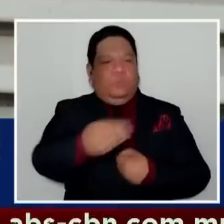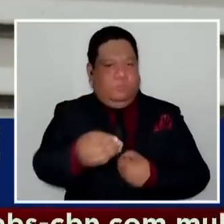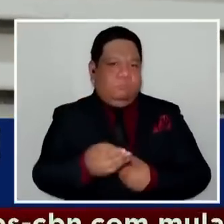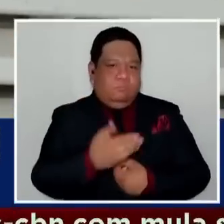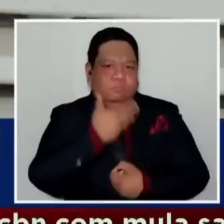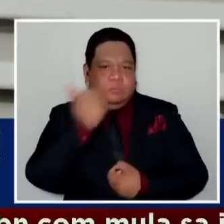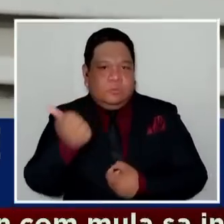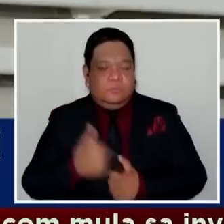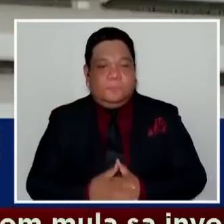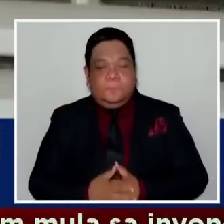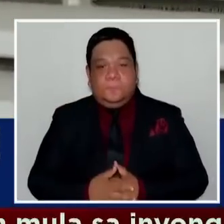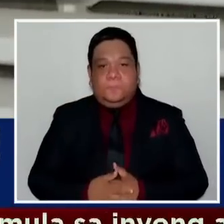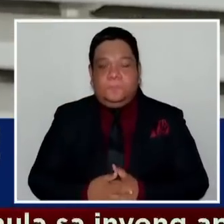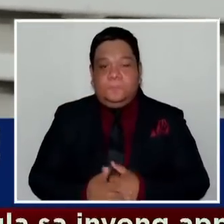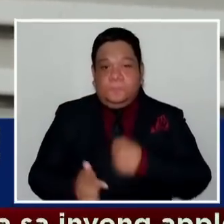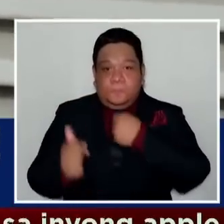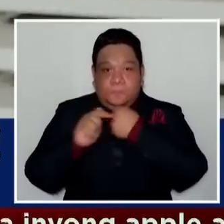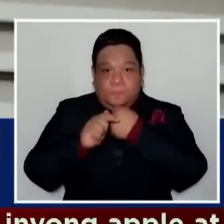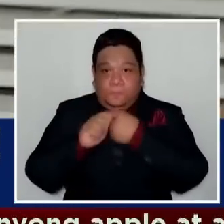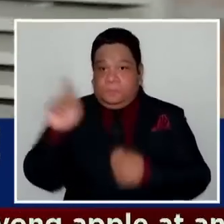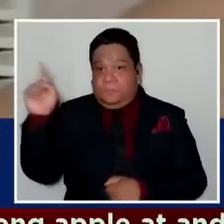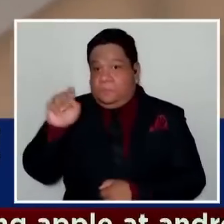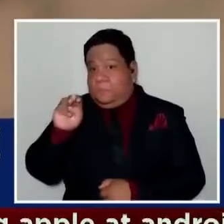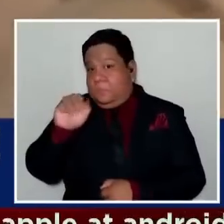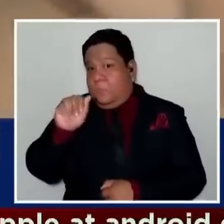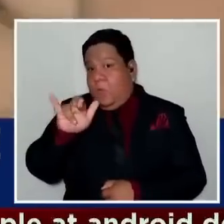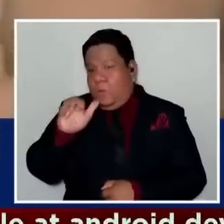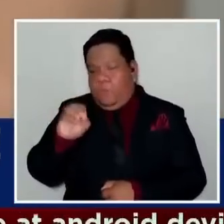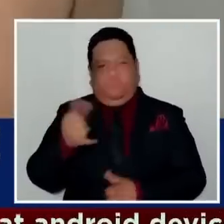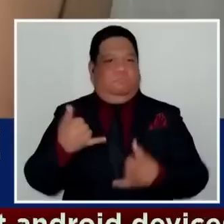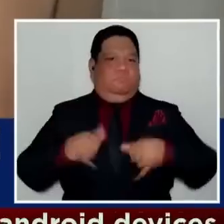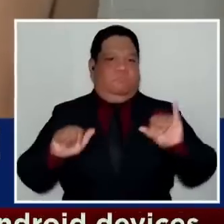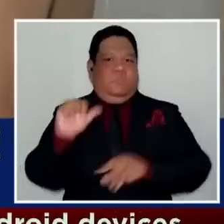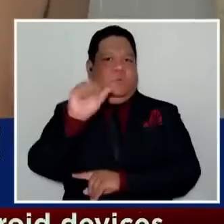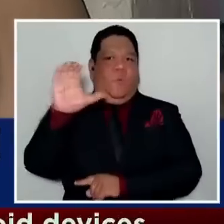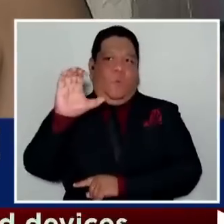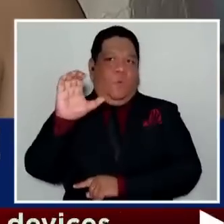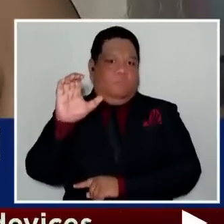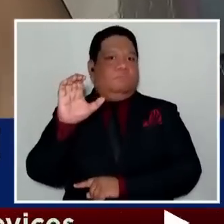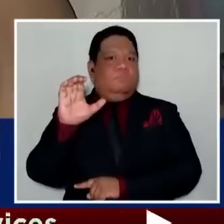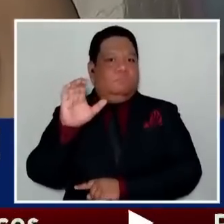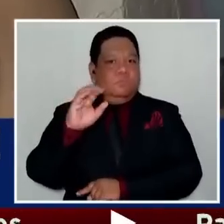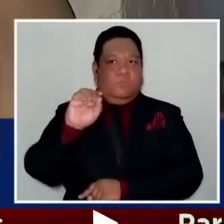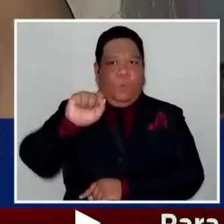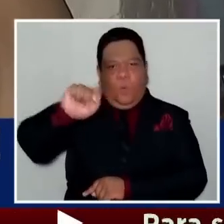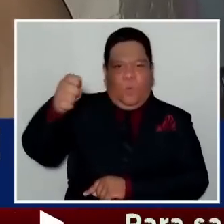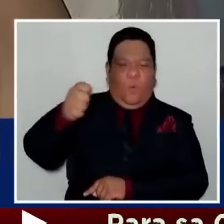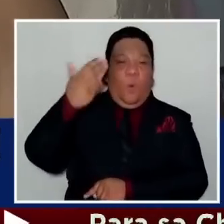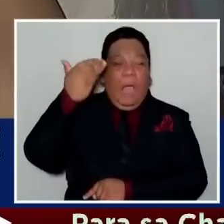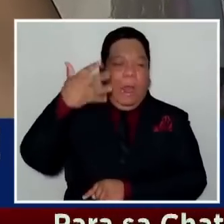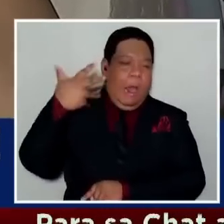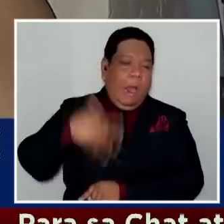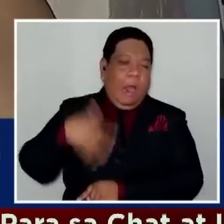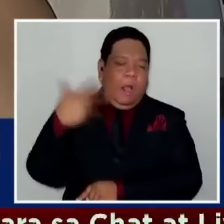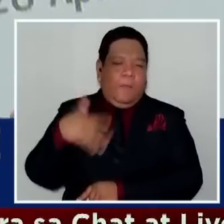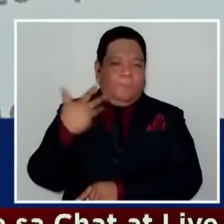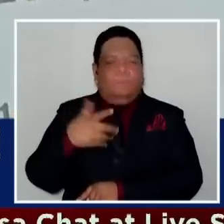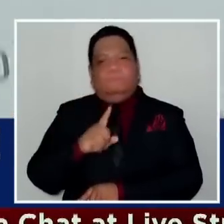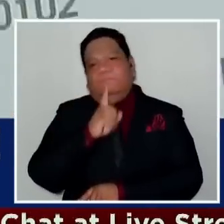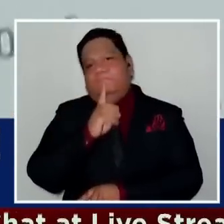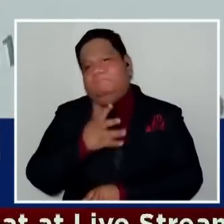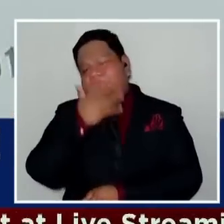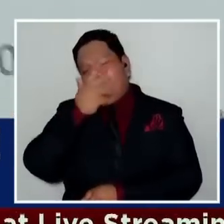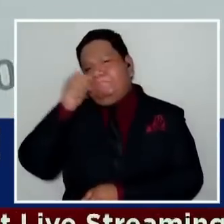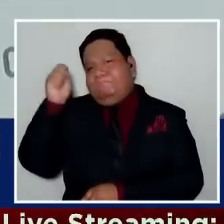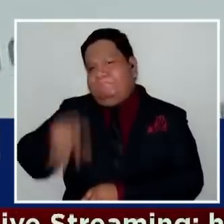naman naka-on pa rin ang aircon kahit magtatanghali na dahil sa init. Handa na umano siyang magbayad ng mahal